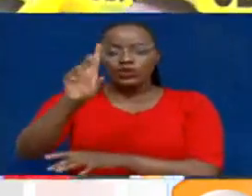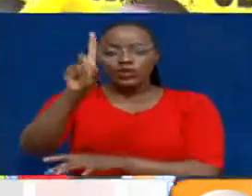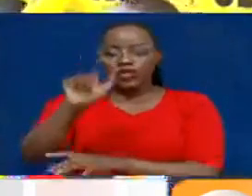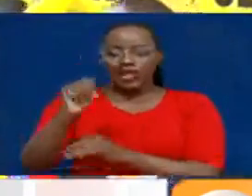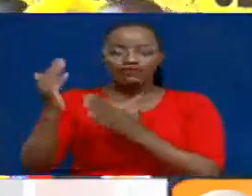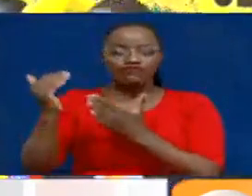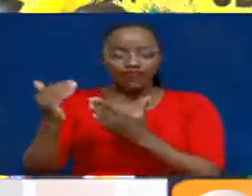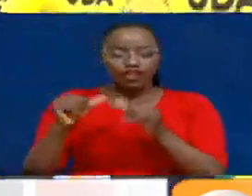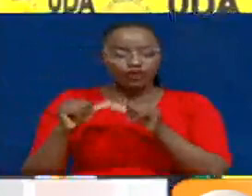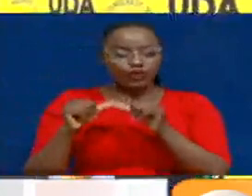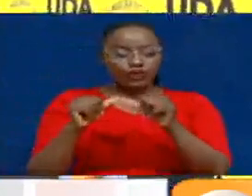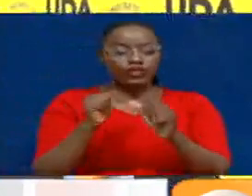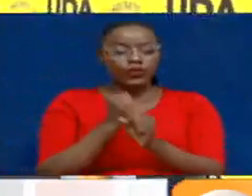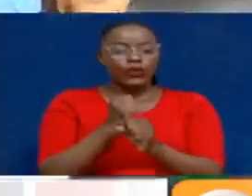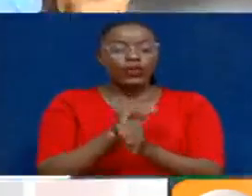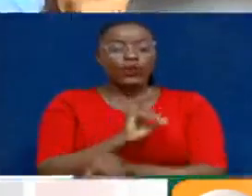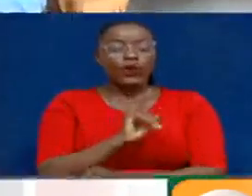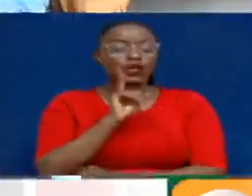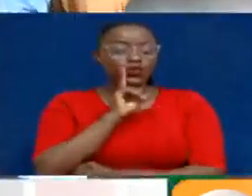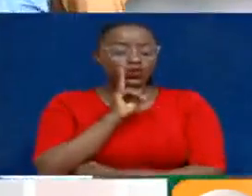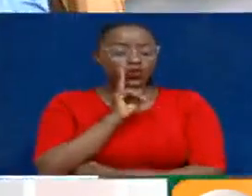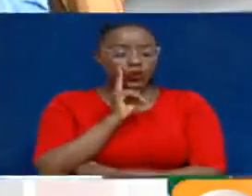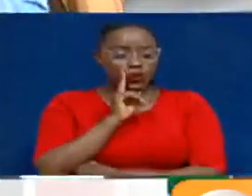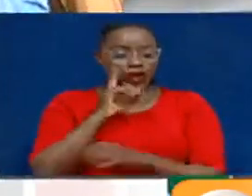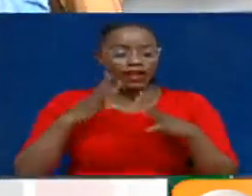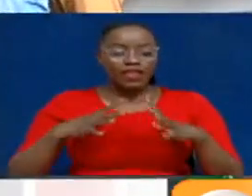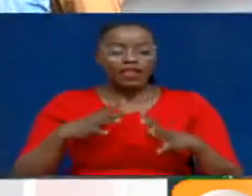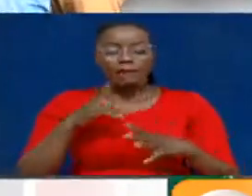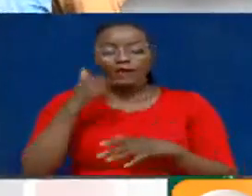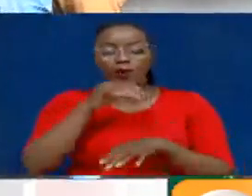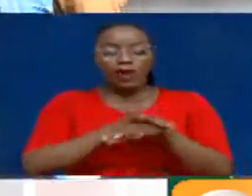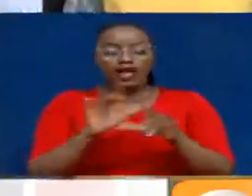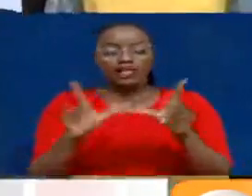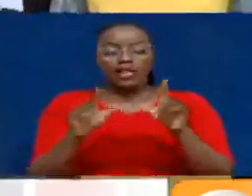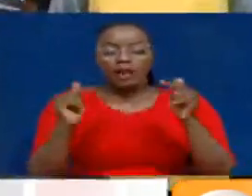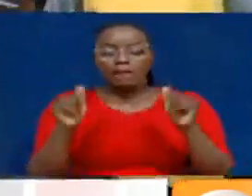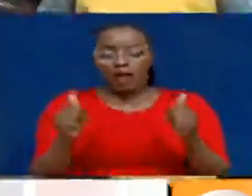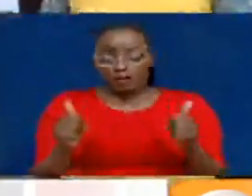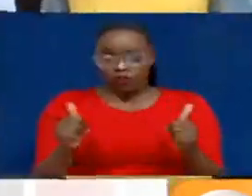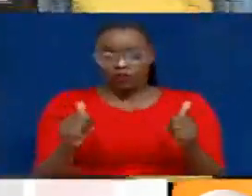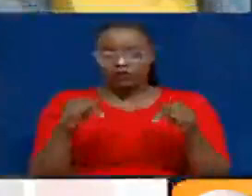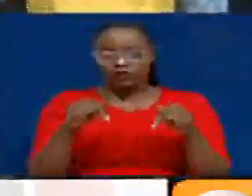hicho kikitarajiwa kuendelea na shughuli hiyo kesho kwa wale waliokosa kupokea leo.